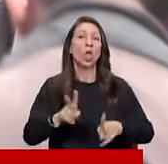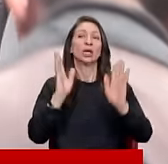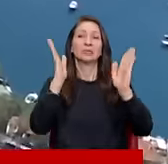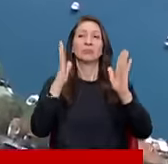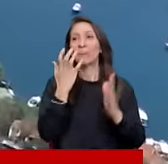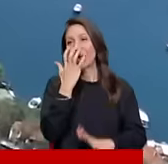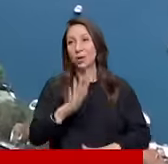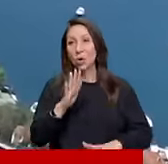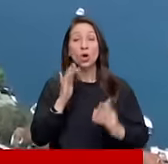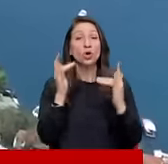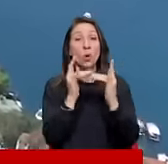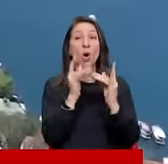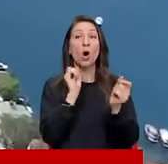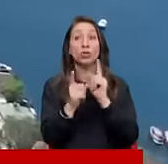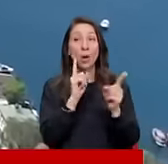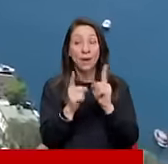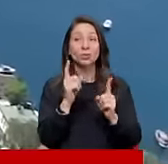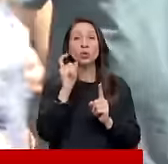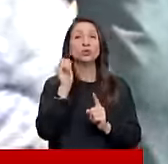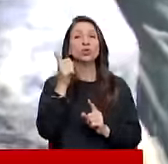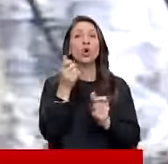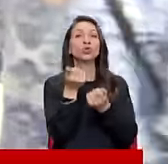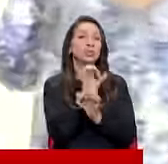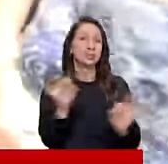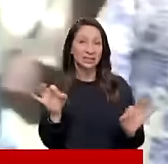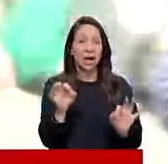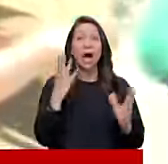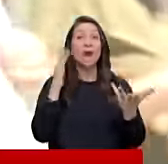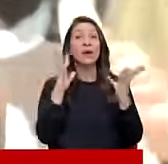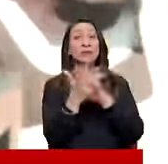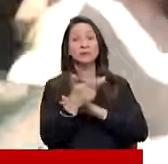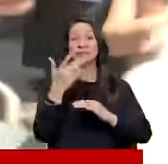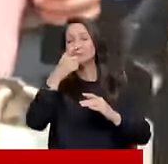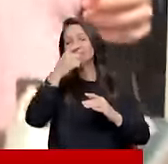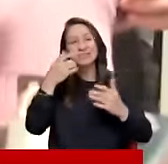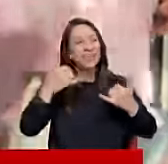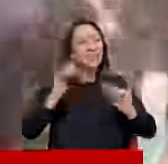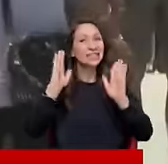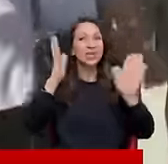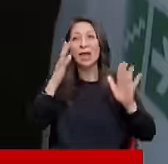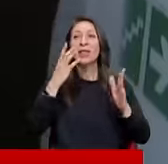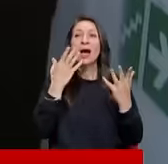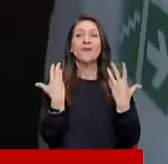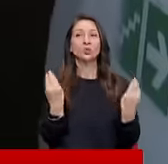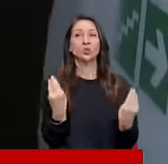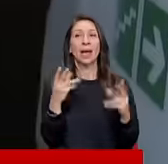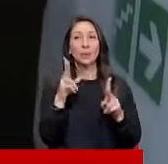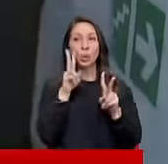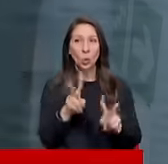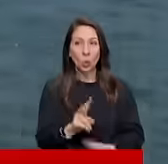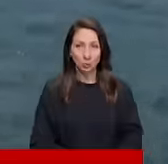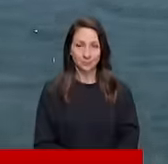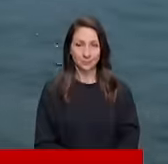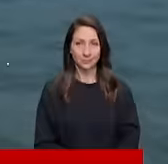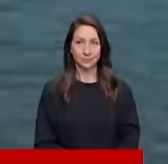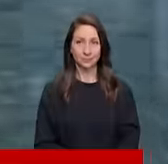olması bekleniyor. Köprü ve otoyollarda 9 gün boyunca ücretsiz olacak. Hava durumu da tatilcilerin yüzünü güldürecek gibi duruyor.